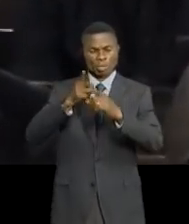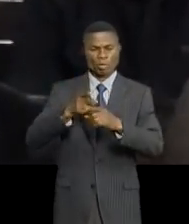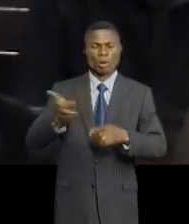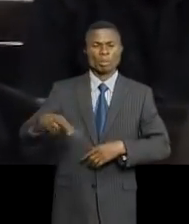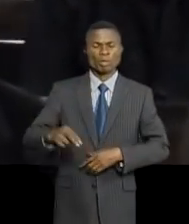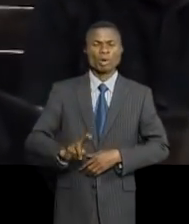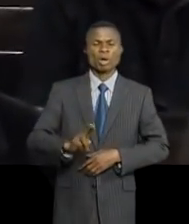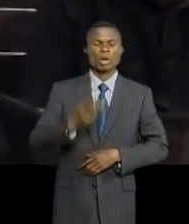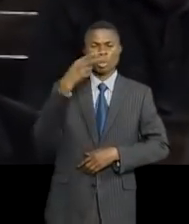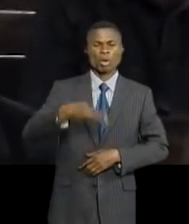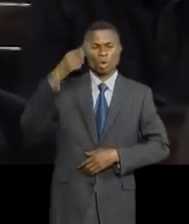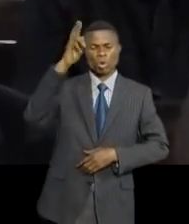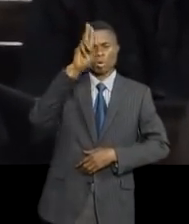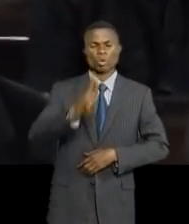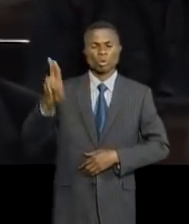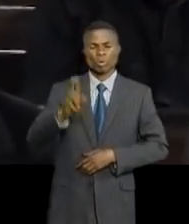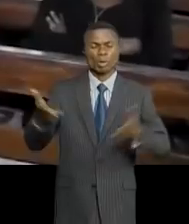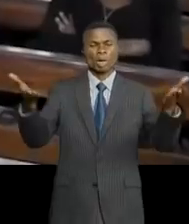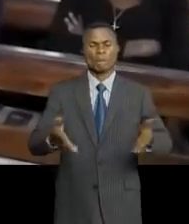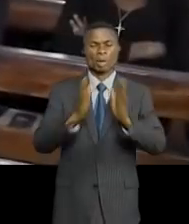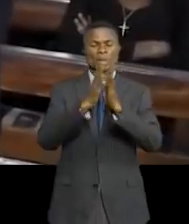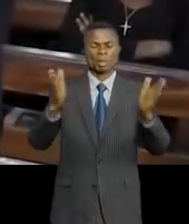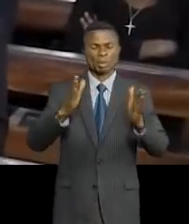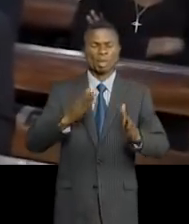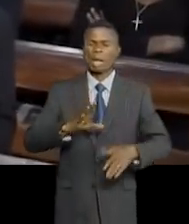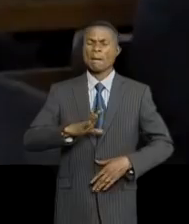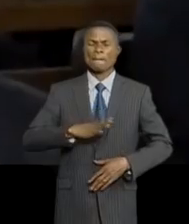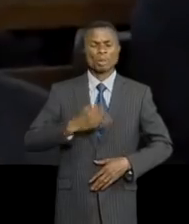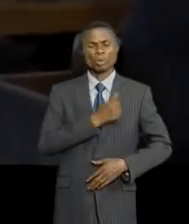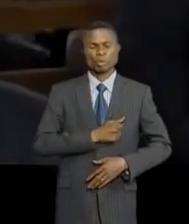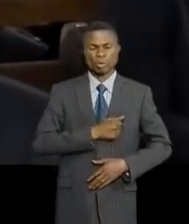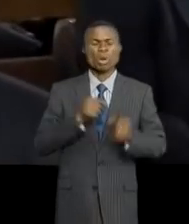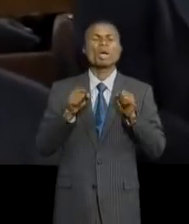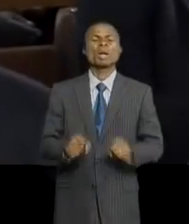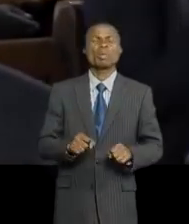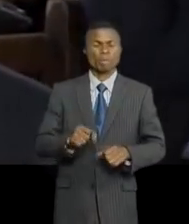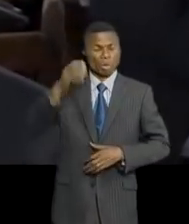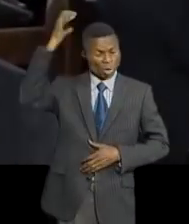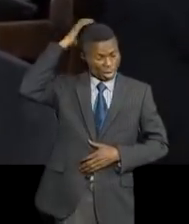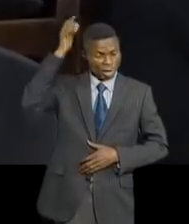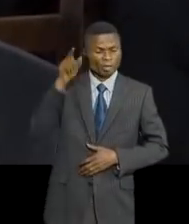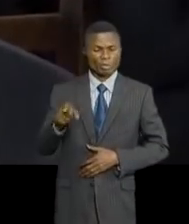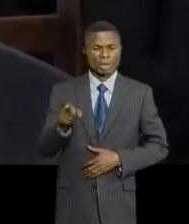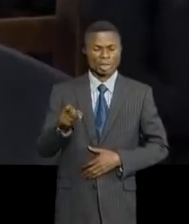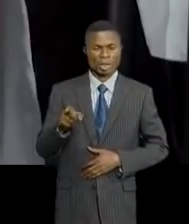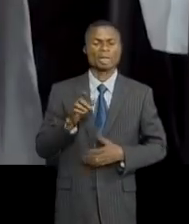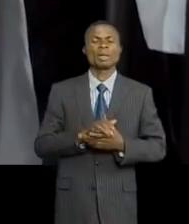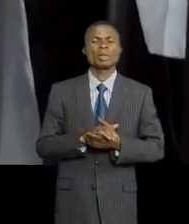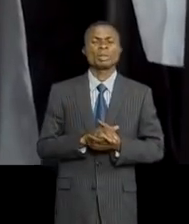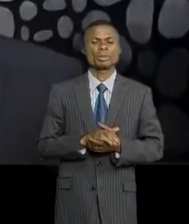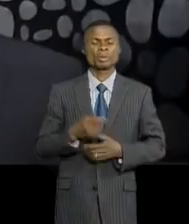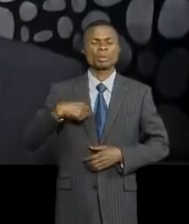province du Haut-Ouélé qui ont participé à la messe regrettent tout de même la disparition de figures emblématiques de ce coin du pays.